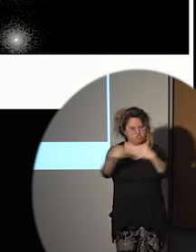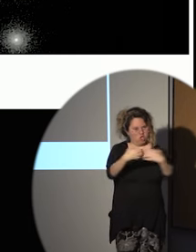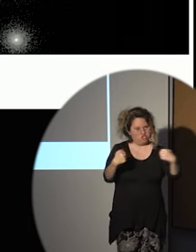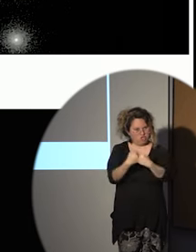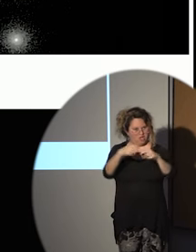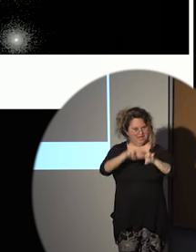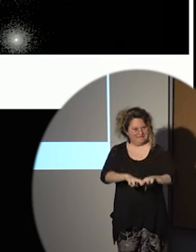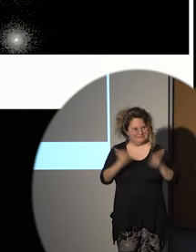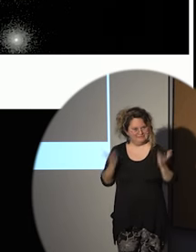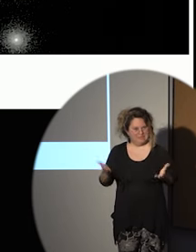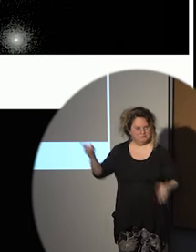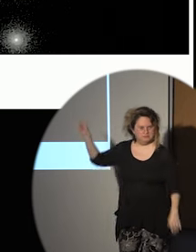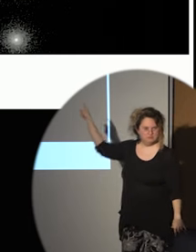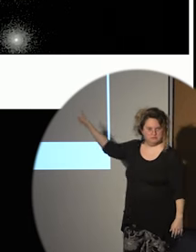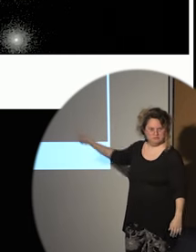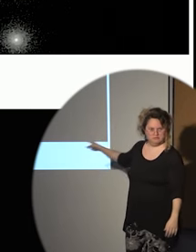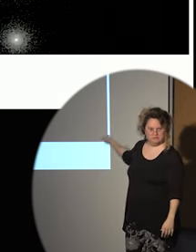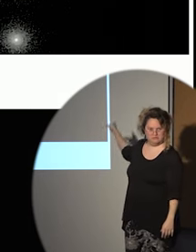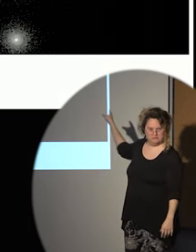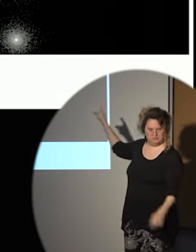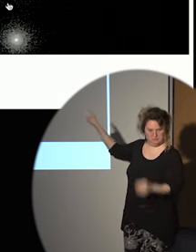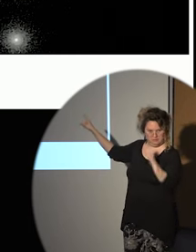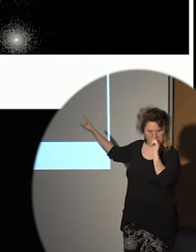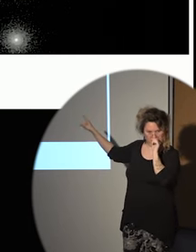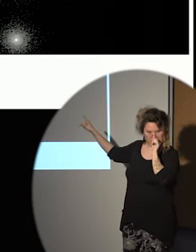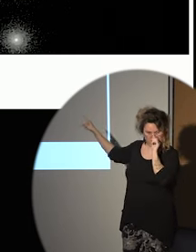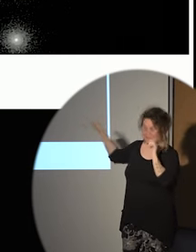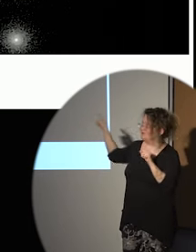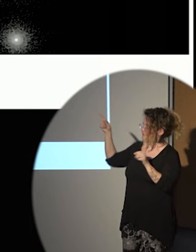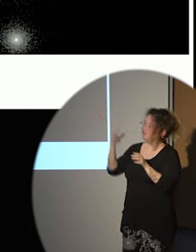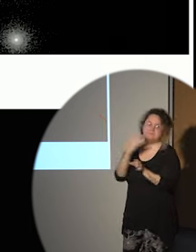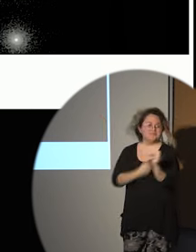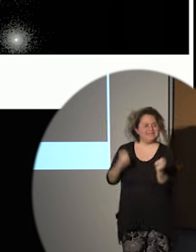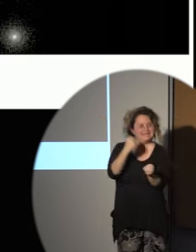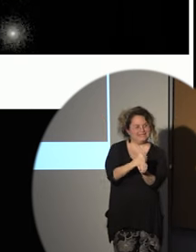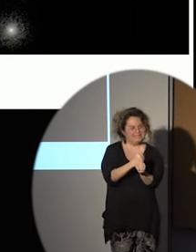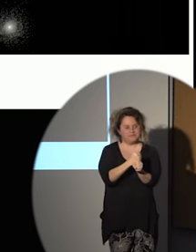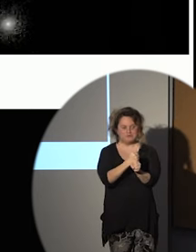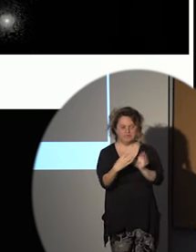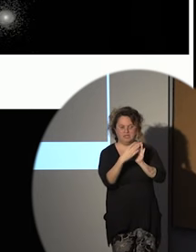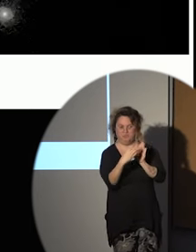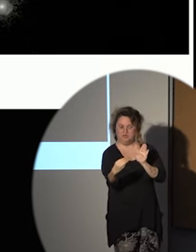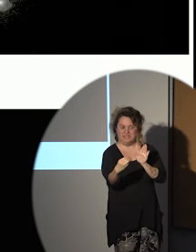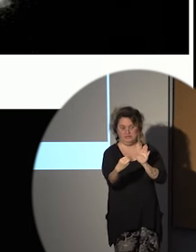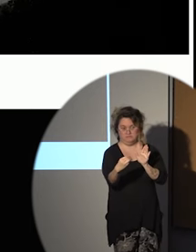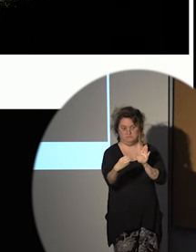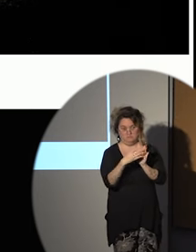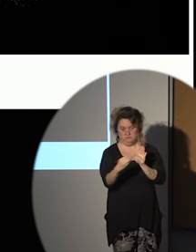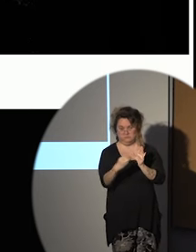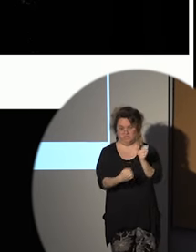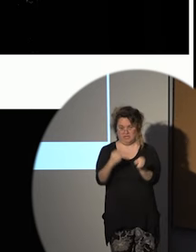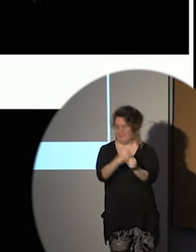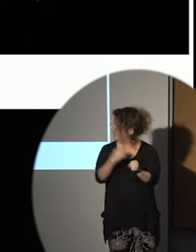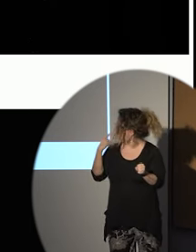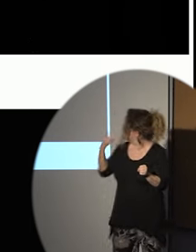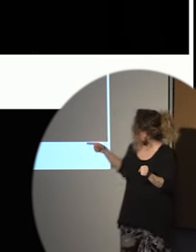Et en fait, cette galaxie, toutes ces galaxies, on a réussi à les modéliser par des simples collisions entre galaxies. En fait, ce que vous voyez